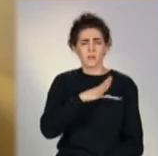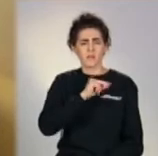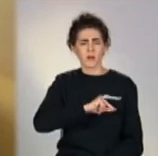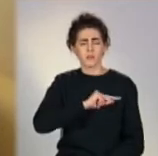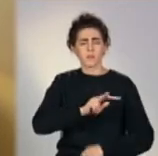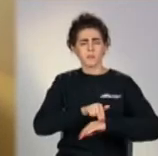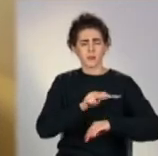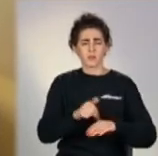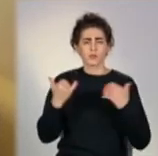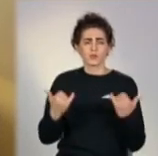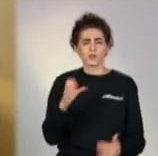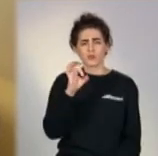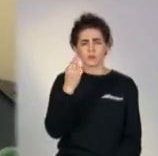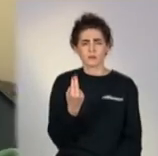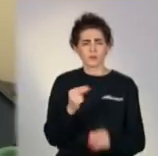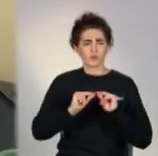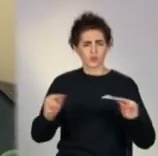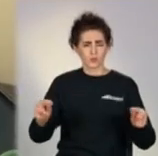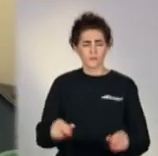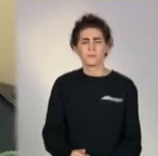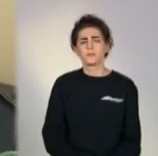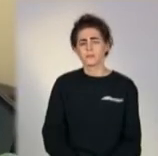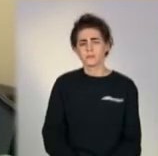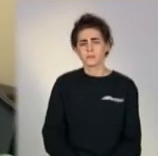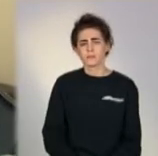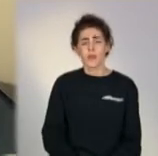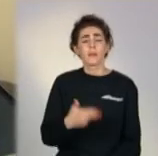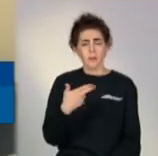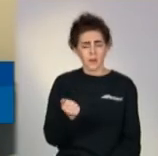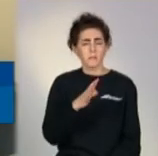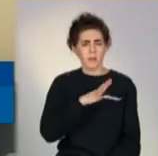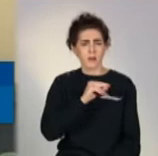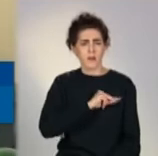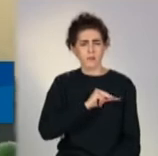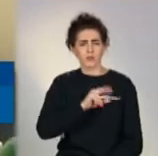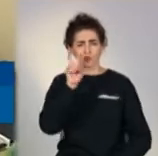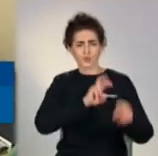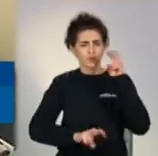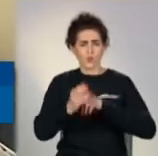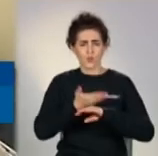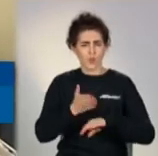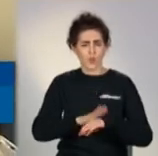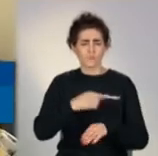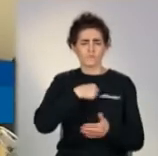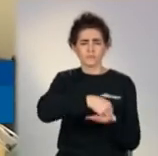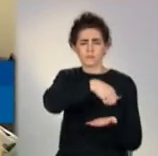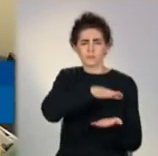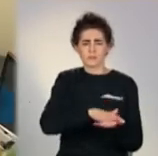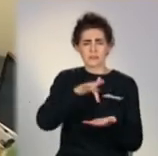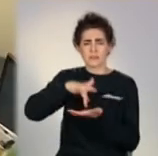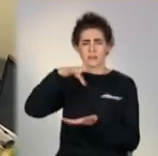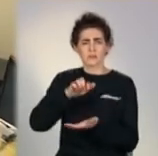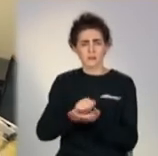поліції, нині – соціальний педагог. Да, роботу було тяжело знайти. Я стояла в центрі зайнятості, і по моїм образованням вакансій було не